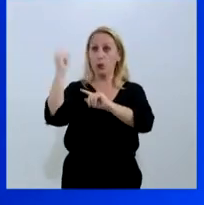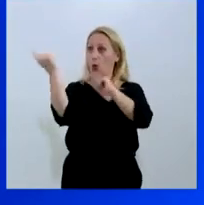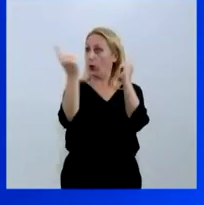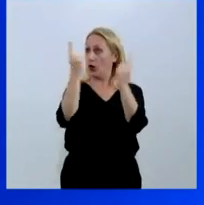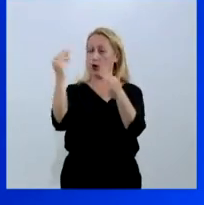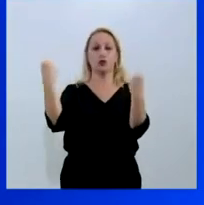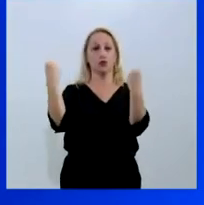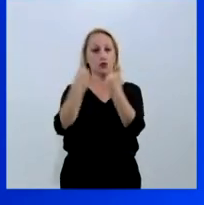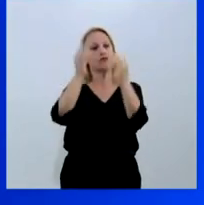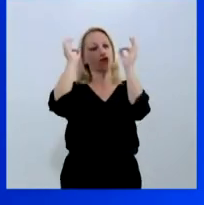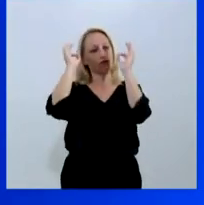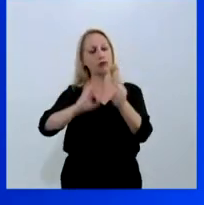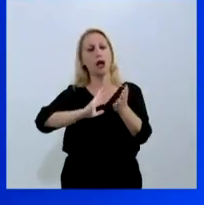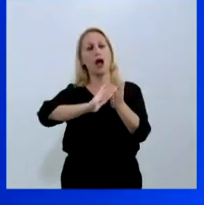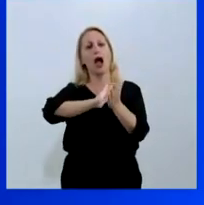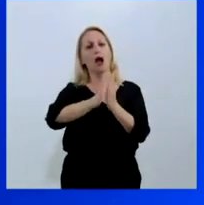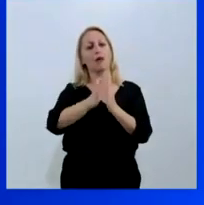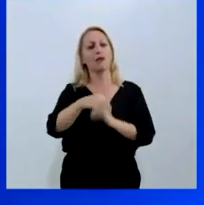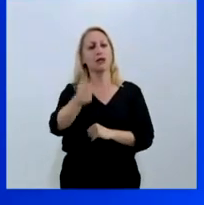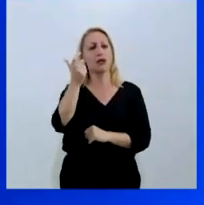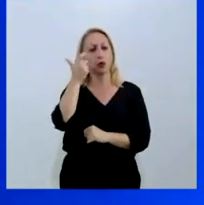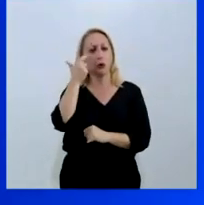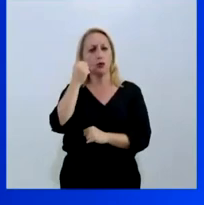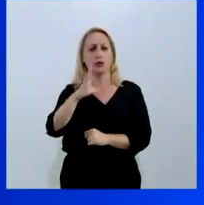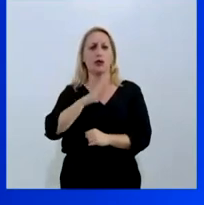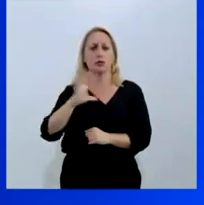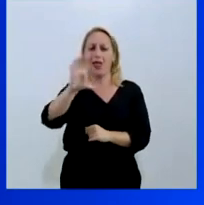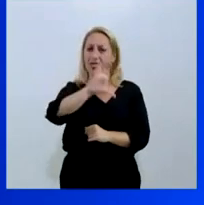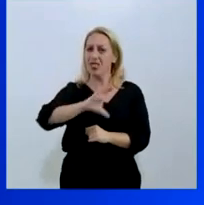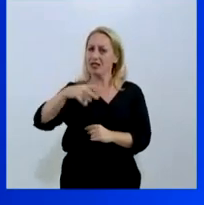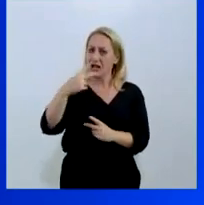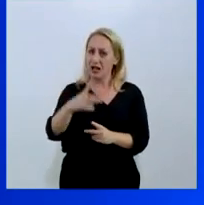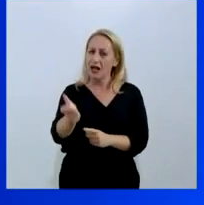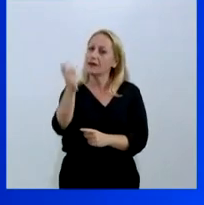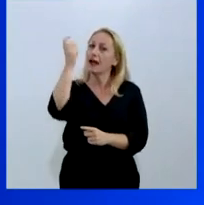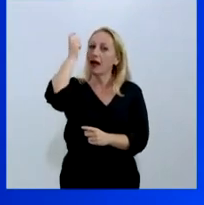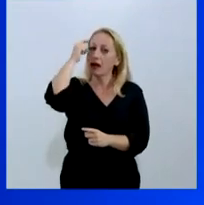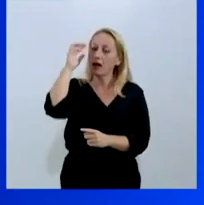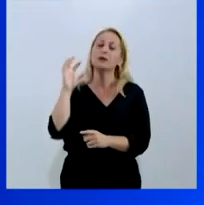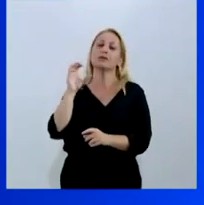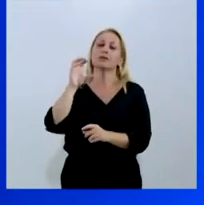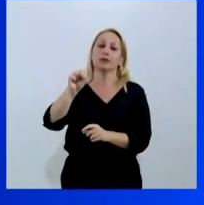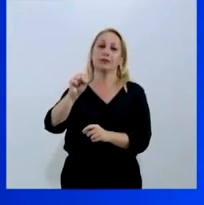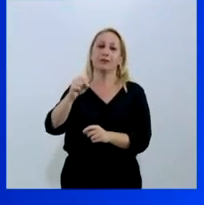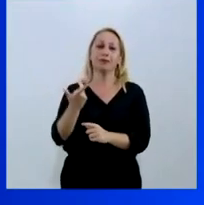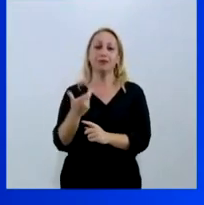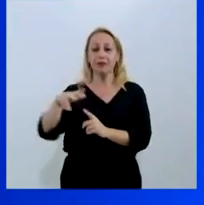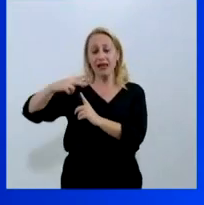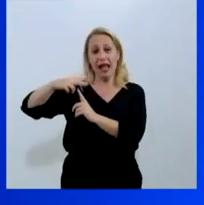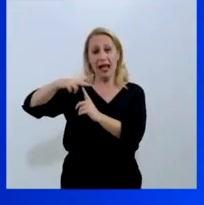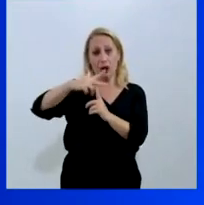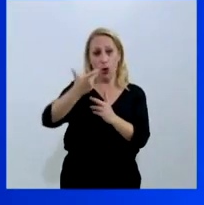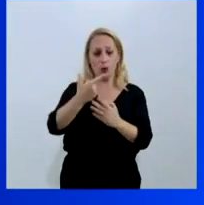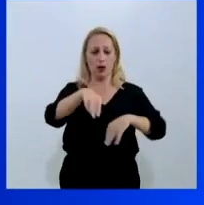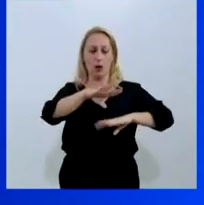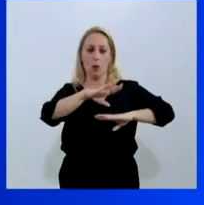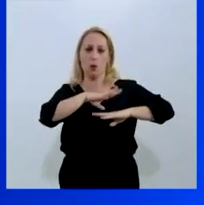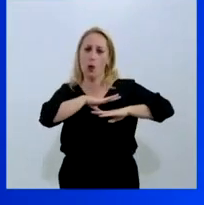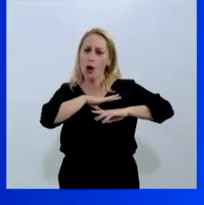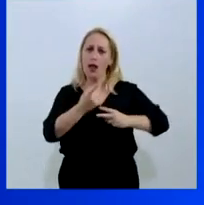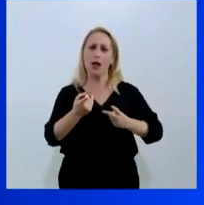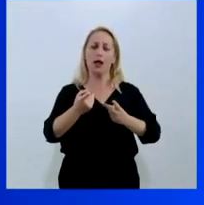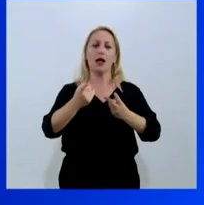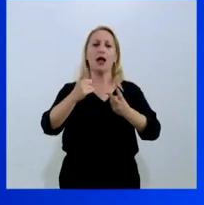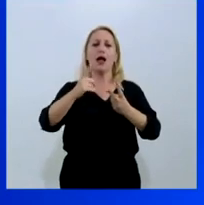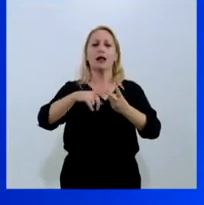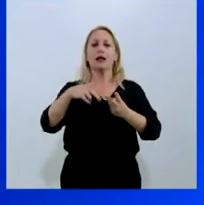εφικτό και νομίζω ότι είναι κάτι το οποίο το είδανε και οι κάτοικοι της Θεσσαλίας. Εξάλλου πάρα πολλά ελικόπτερα, όχι μόνο της πολεμικής αεροπορίας, αλλά και ελικόπτερα